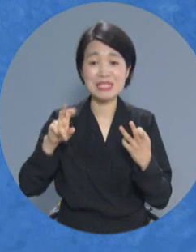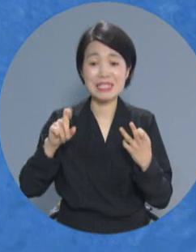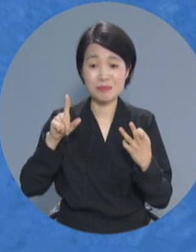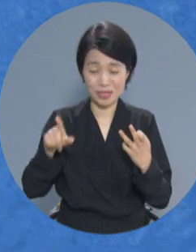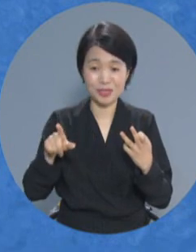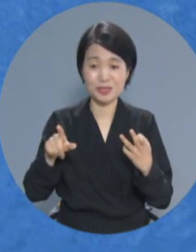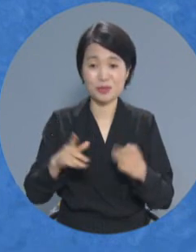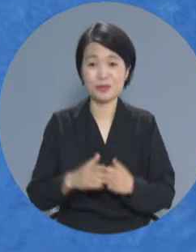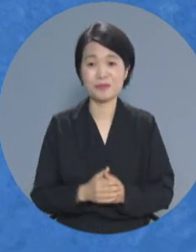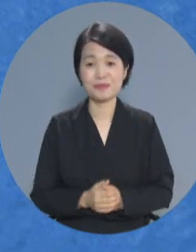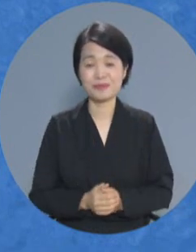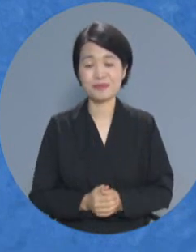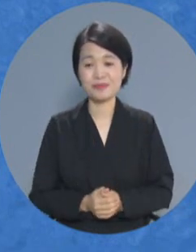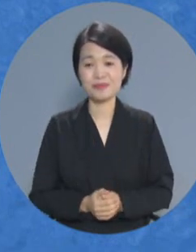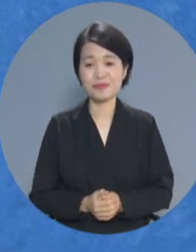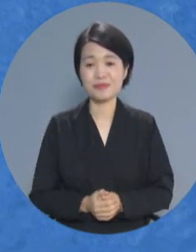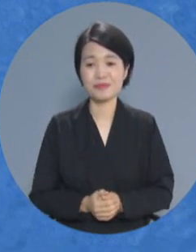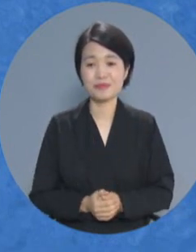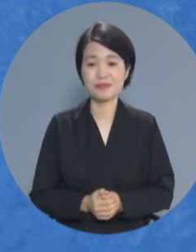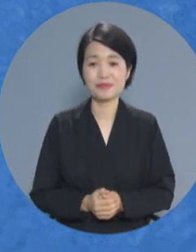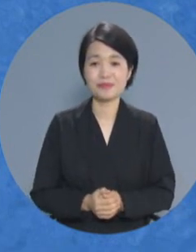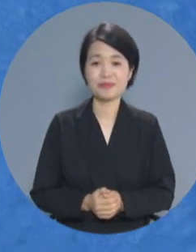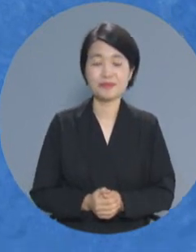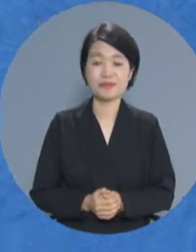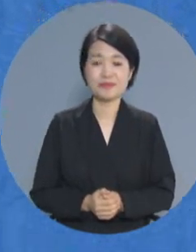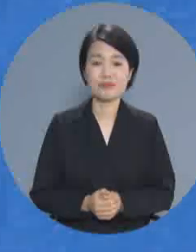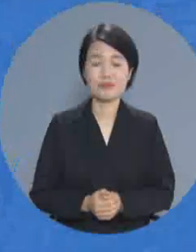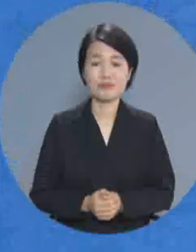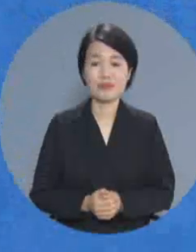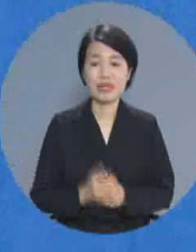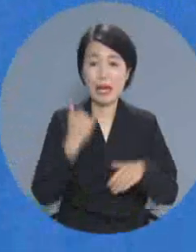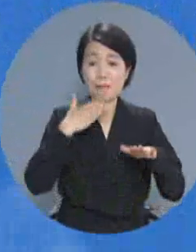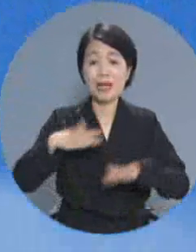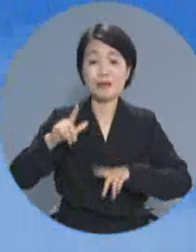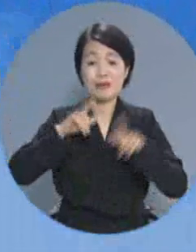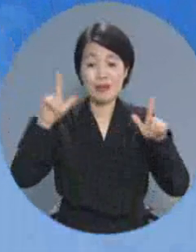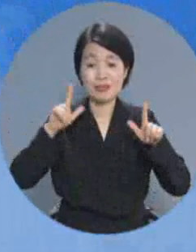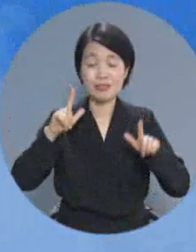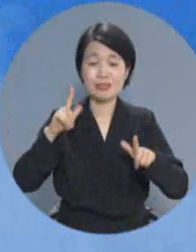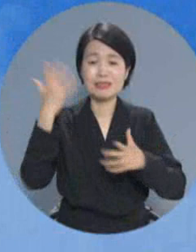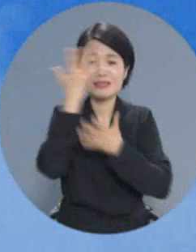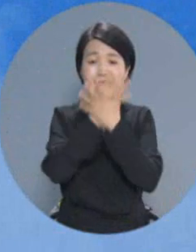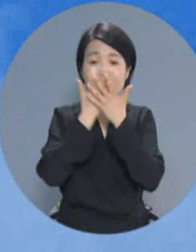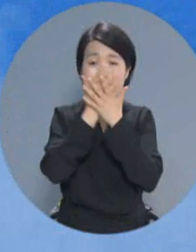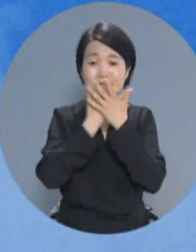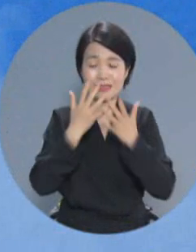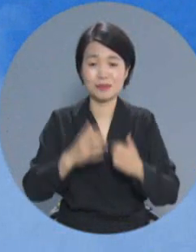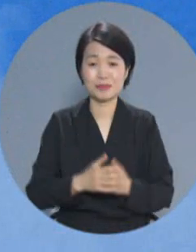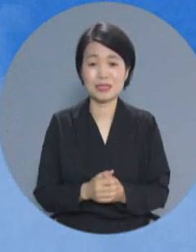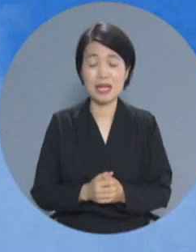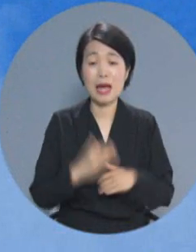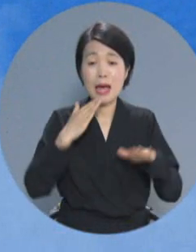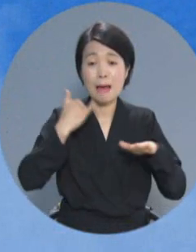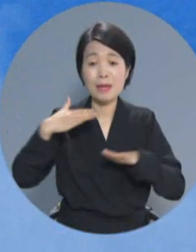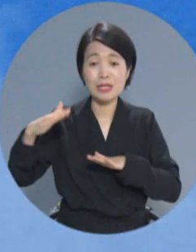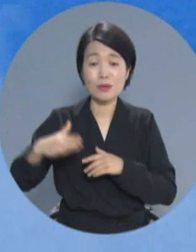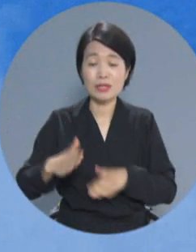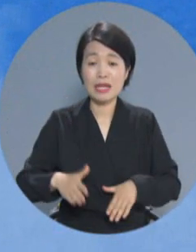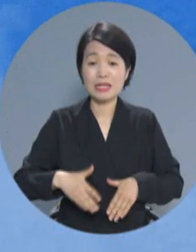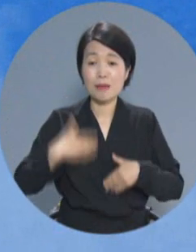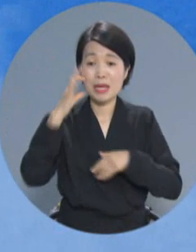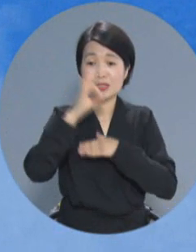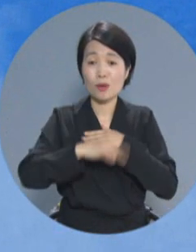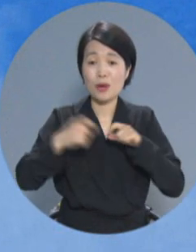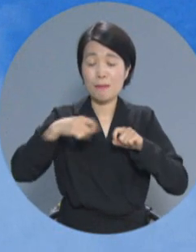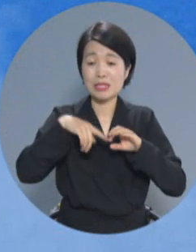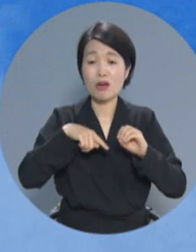14도에서 21도를 기록하겠습니다. 바다 날씨도 흐릴 것으로 예상됩니다. 파도는 남해서부